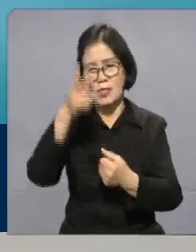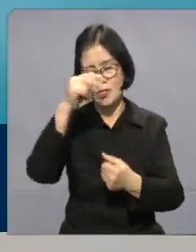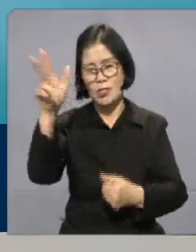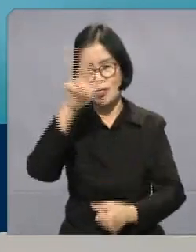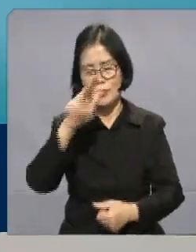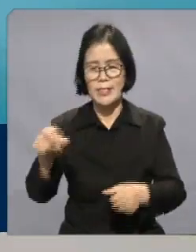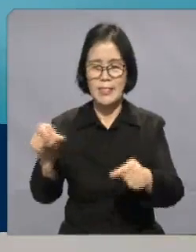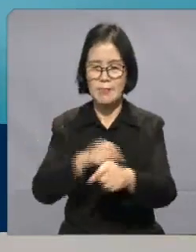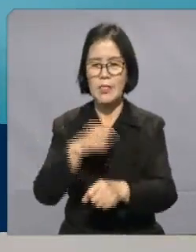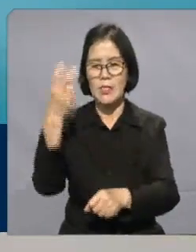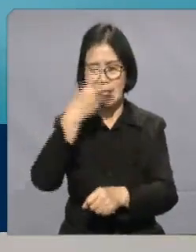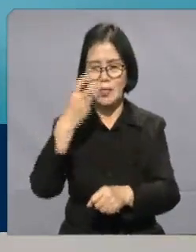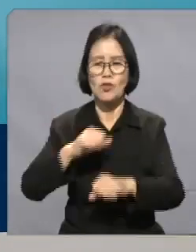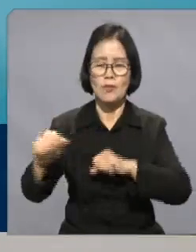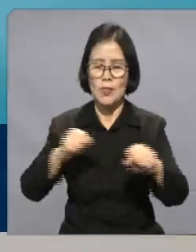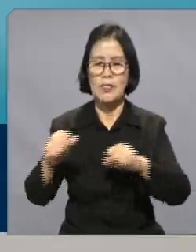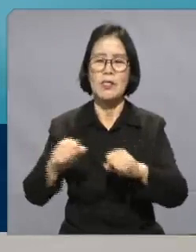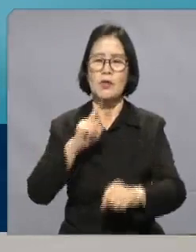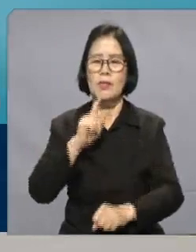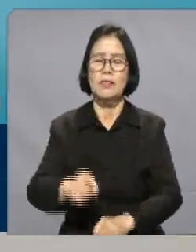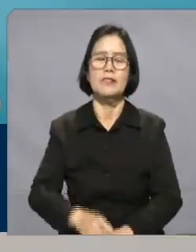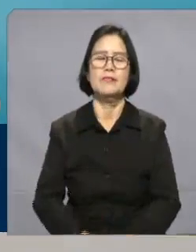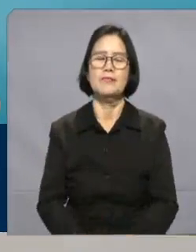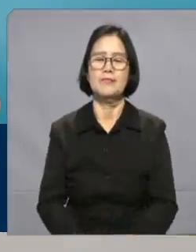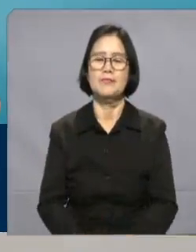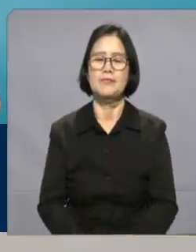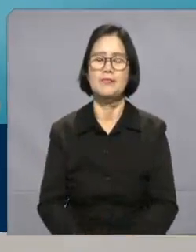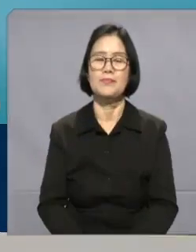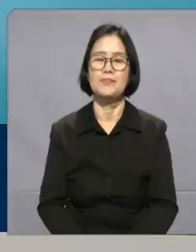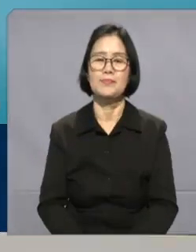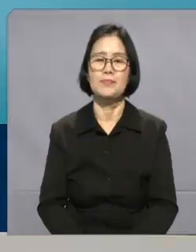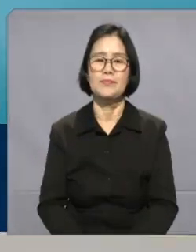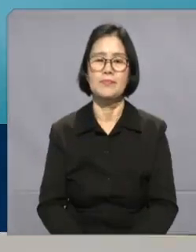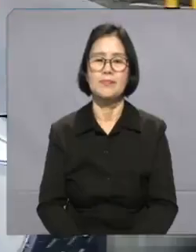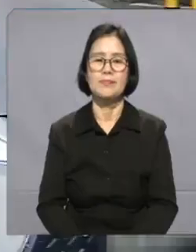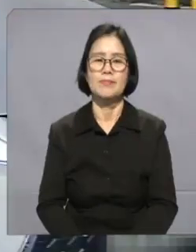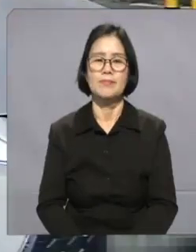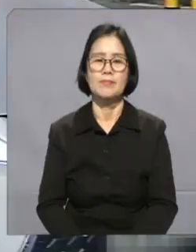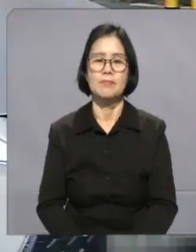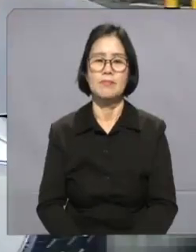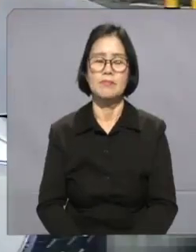전국적으로 특별 단속을 벌이기로 했습니다. 김대희 기자입니다.